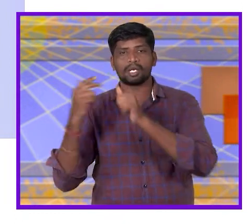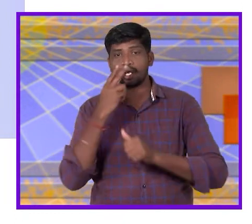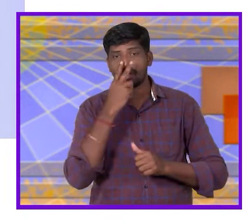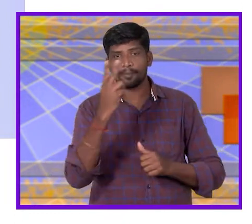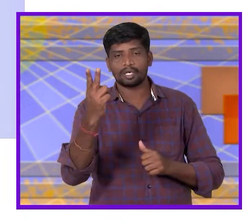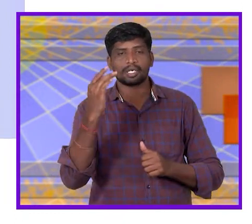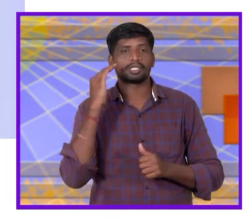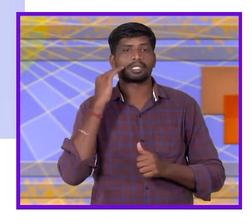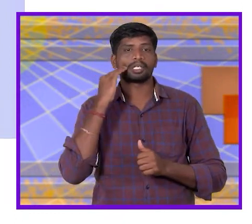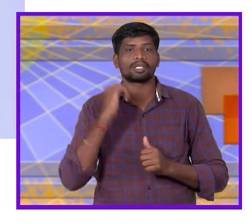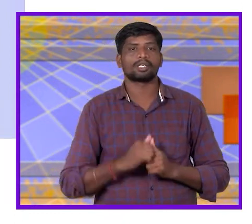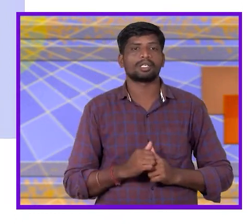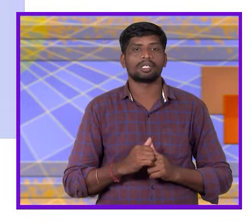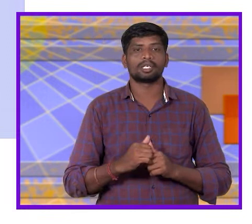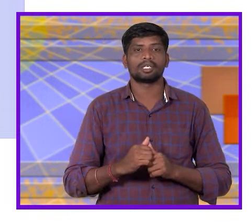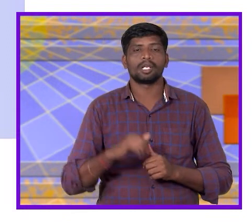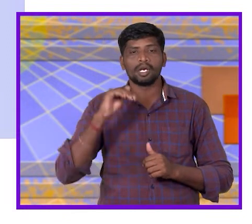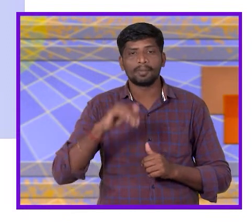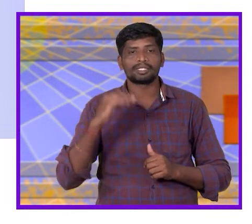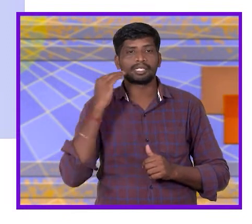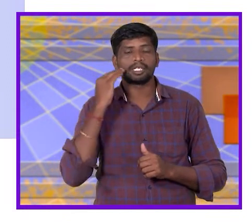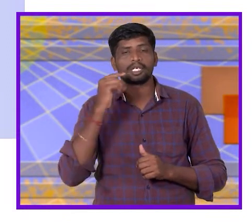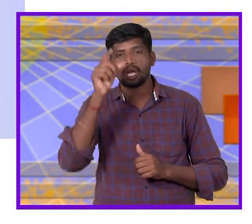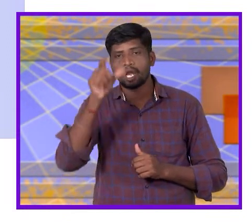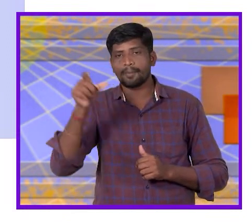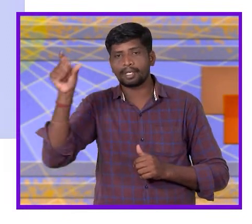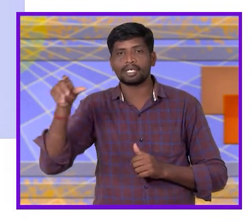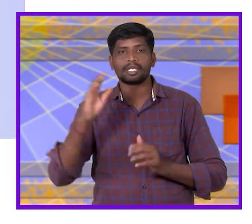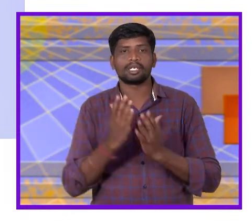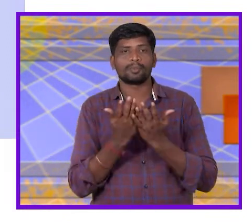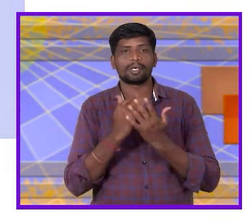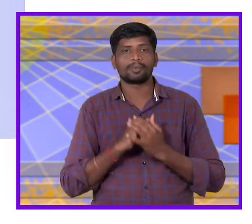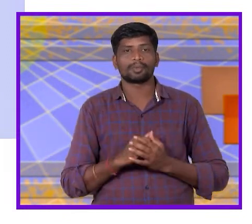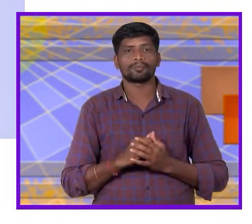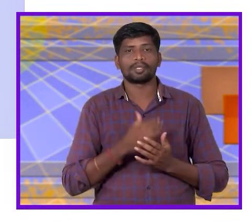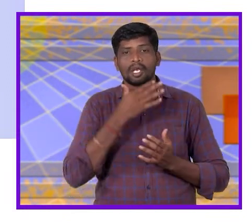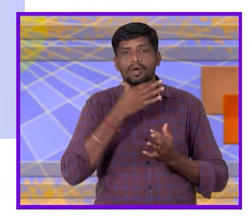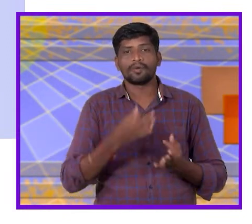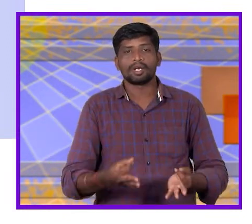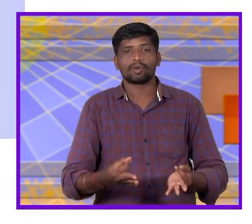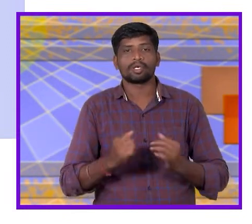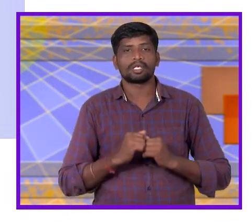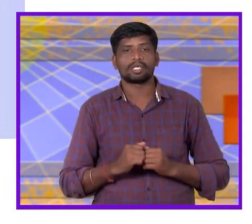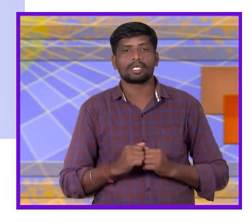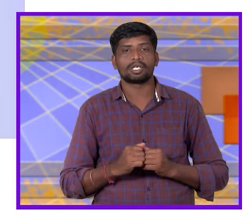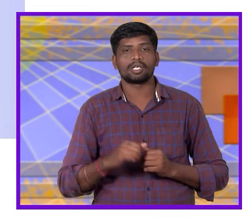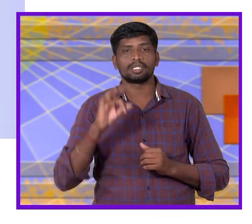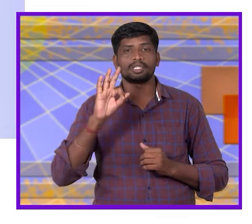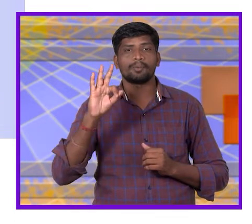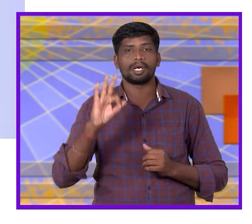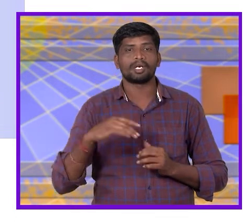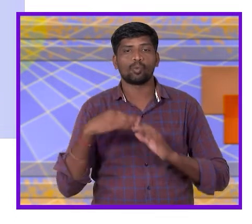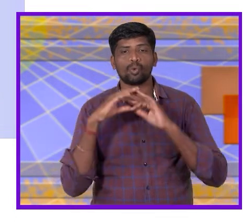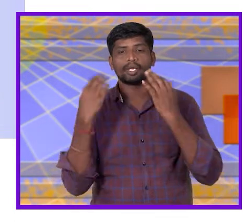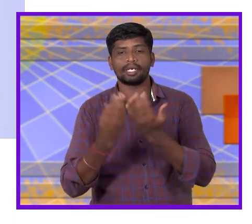சென்னையில் இருக்கக்கூடிய கன்னிமாரா நூலகத்தை பற்றி படிக்க போகிறோம். அப்புறம் சென்னையில் வள்ளுவன் தன்னை உலகினுக்கே தந்து வான்புகள் கொண்ட தமிழ்நாடுன்னு